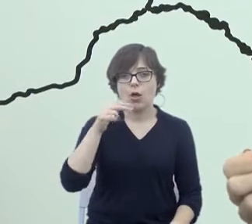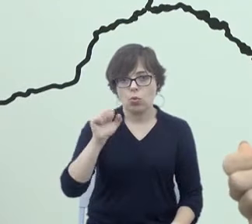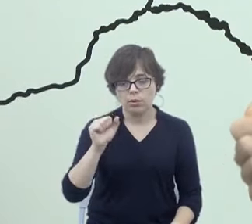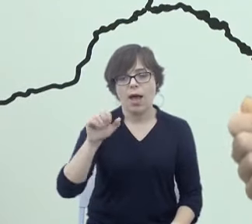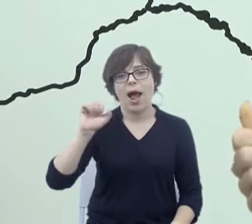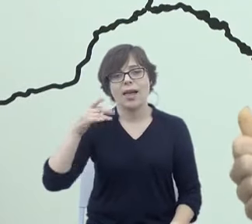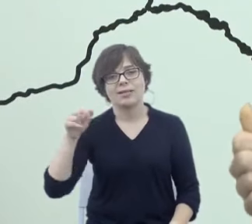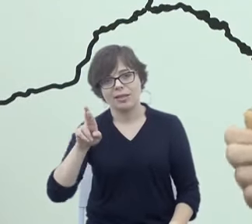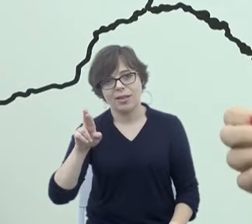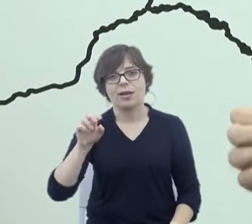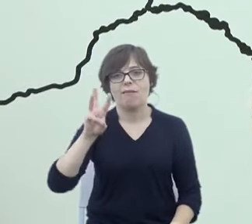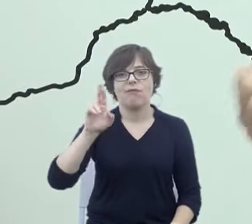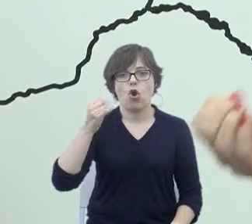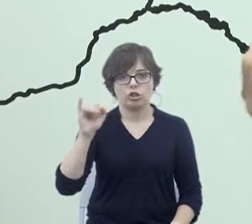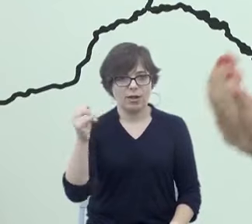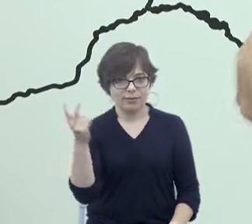Aleksander Wroniszewscy